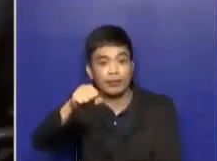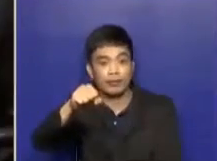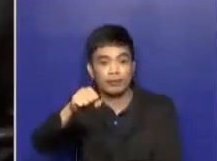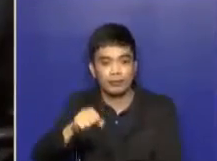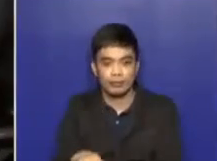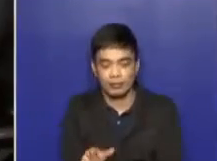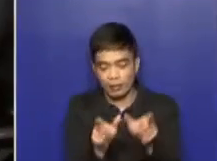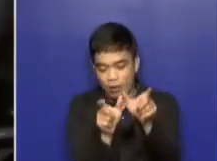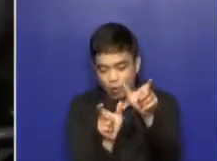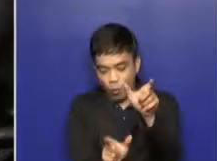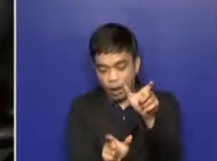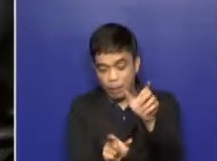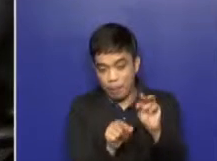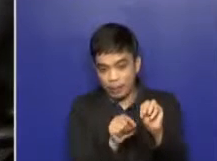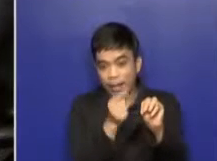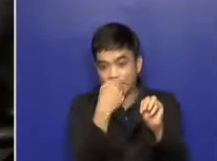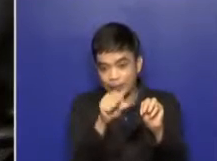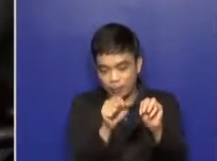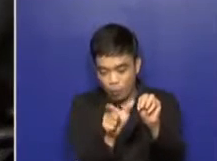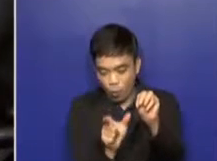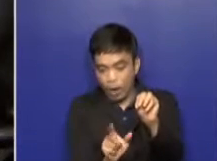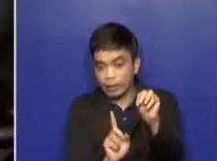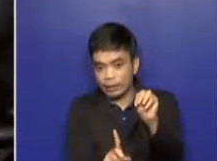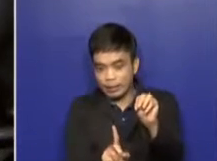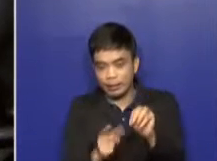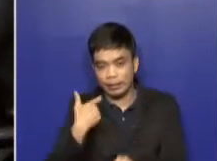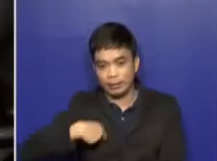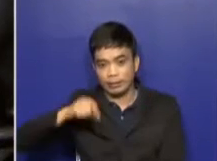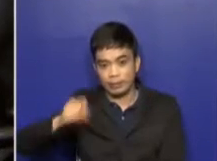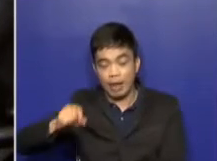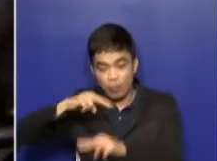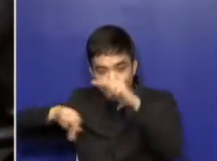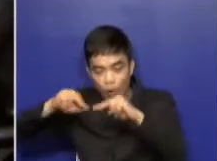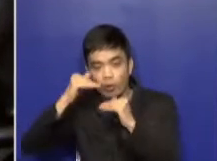วรรคหนึ่งของมาตรา10ใหม่เนี่ยศาลปกครองกำหนดแล้วว่า30วัน